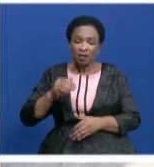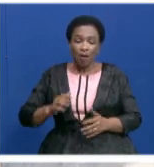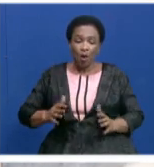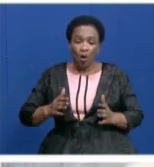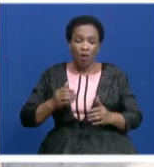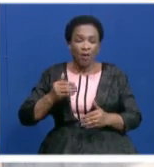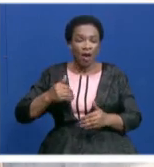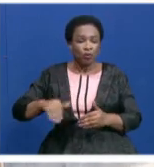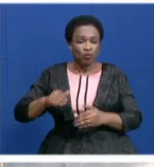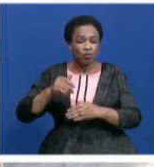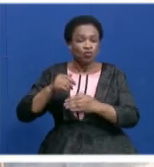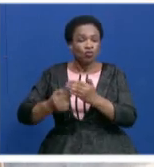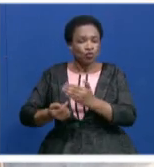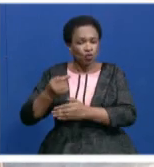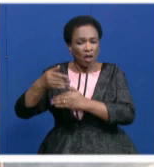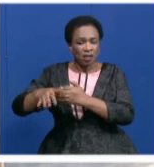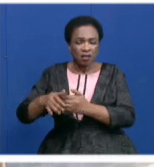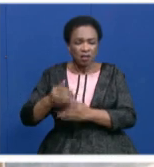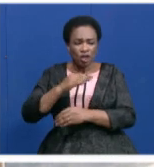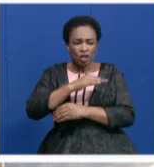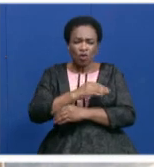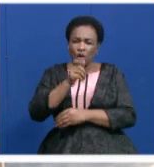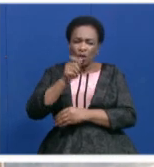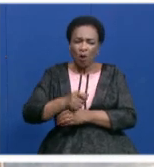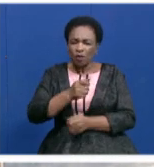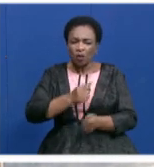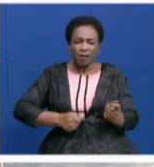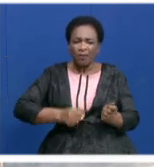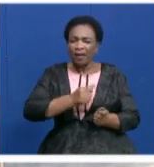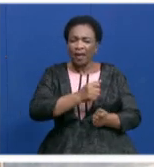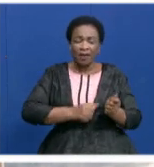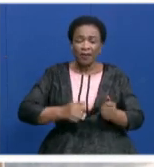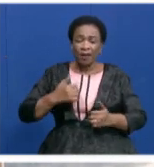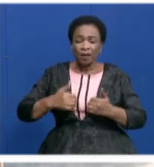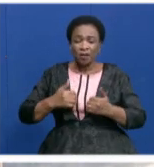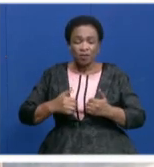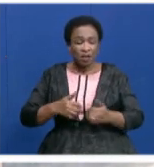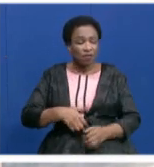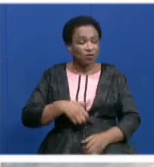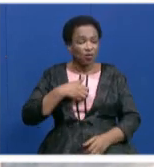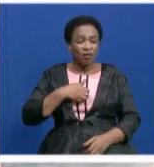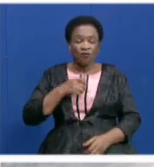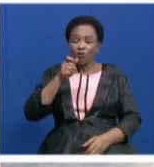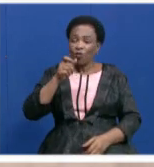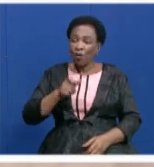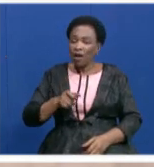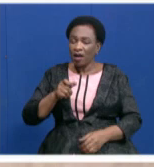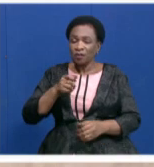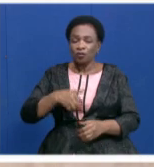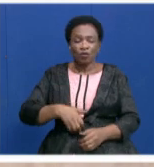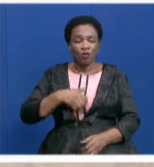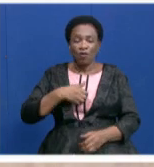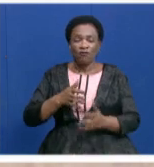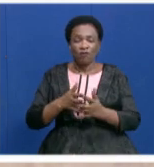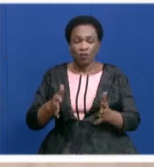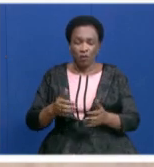sasa ikaf ji watu wakim kimb tunak tun masaka tahia sana sasa hivi wat